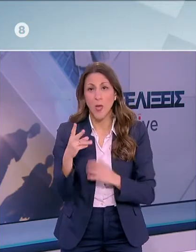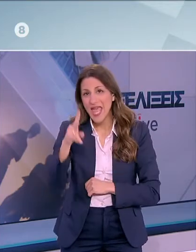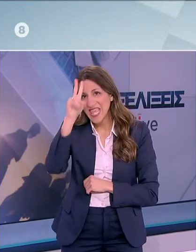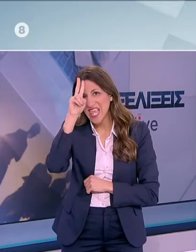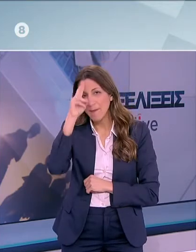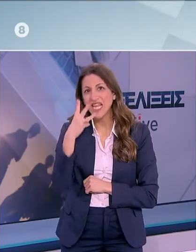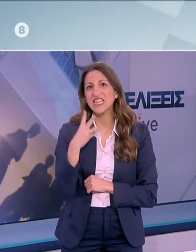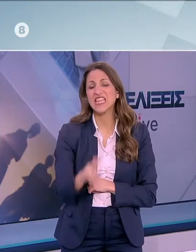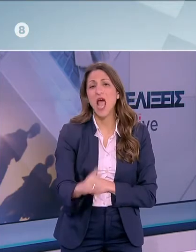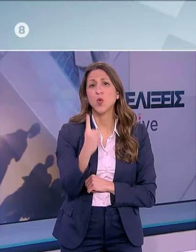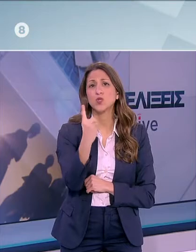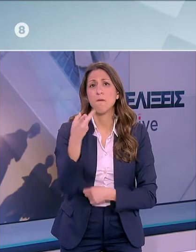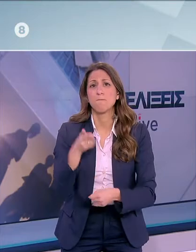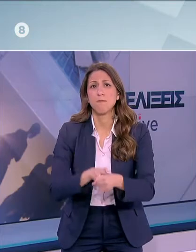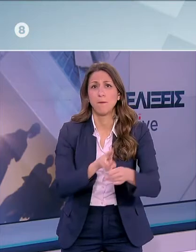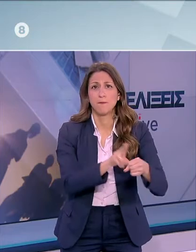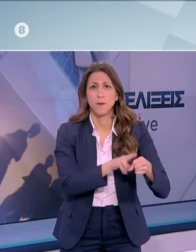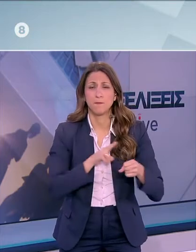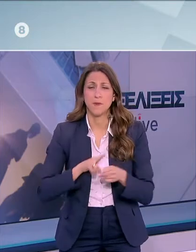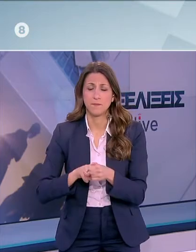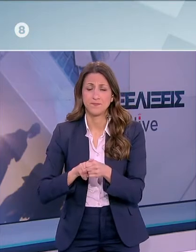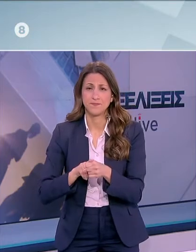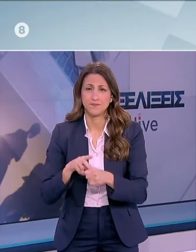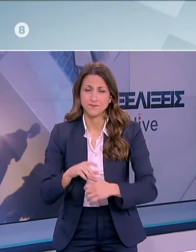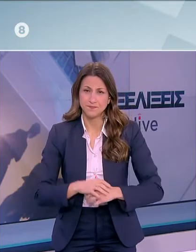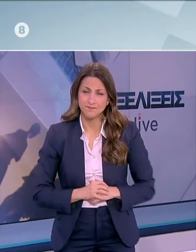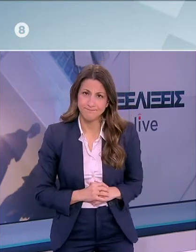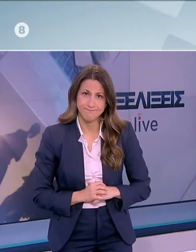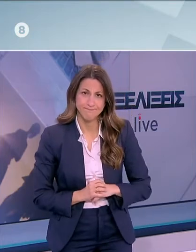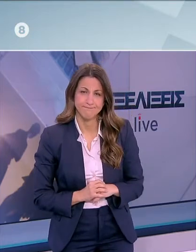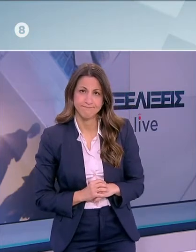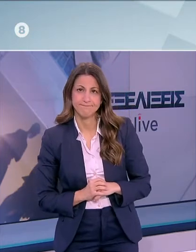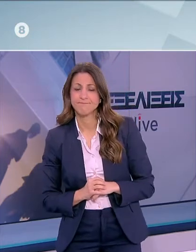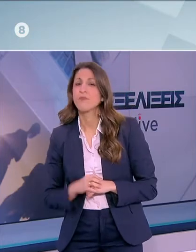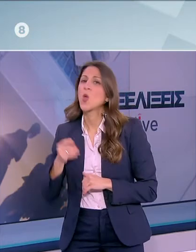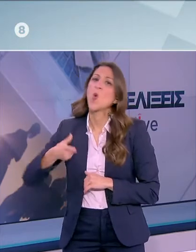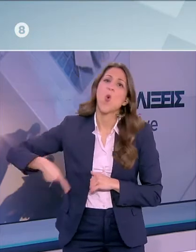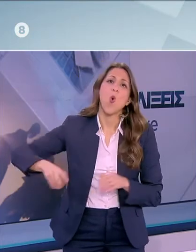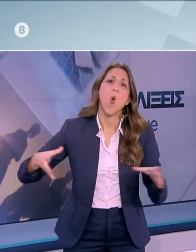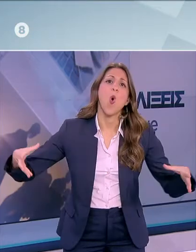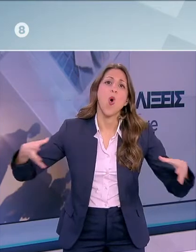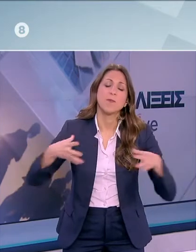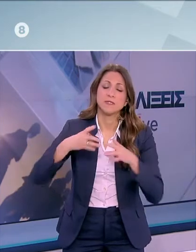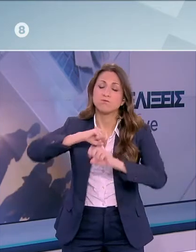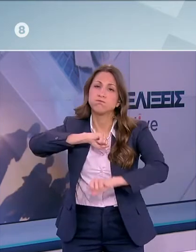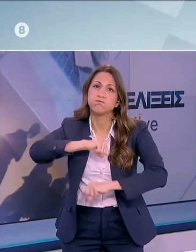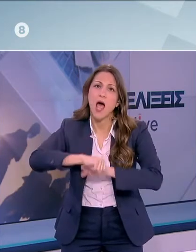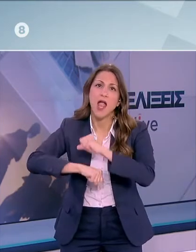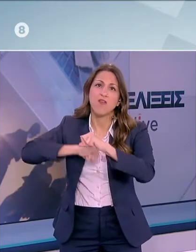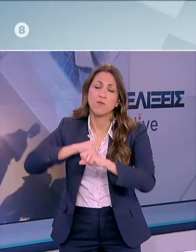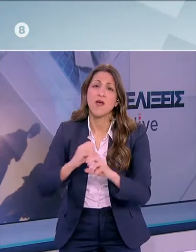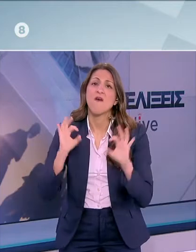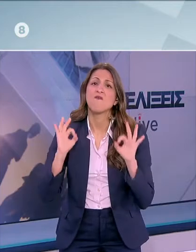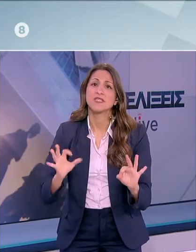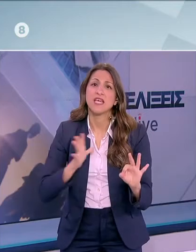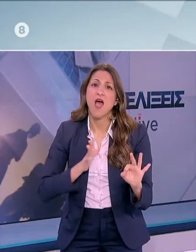Γερμανία 301 θανάτους. Η κοινή προσπάθεια απέναντι στον ιό συνεχίζεται. Ο κόσμος στενάζει,